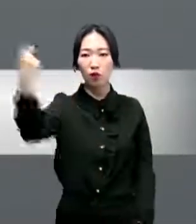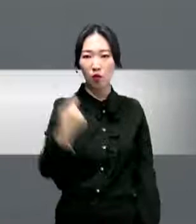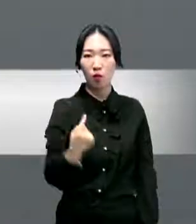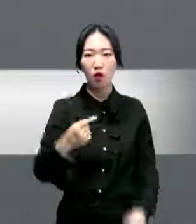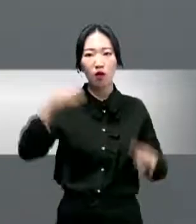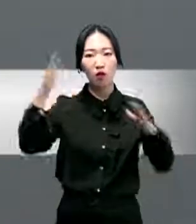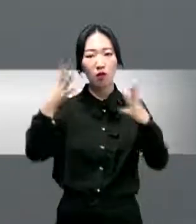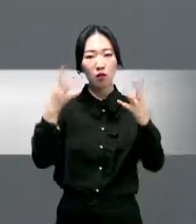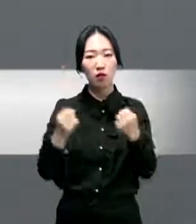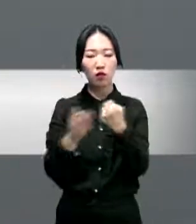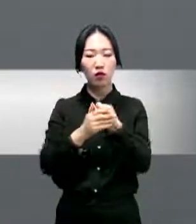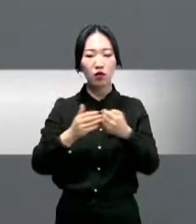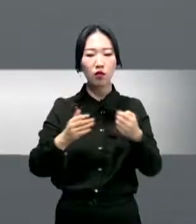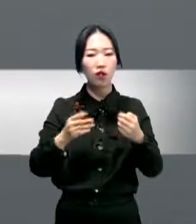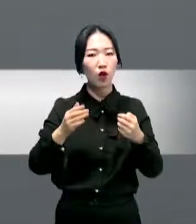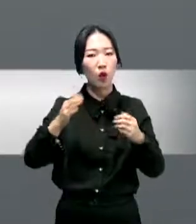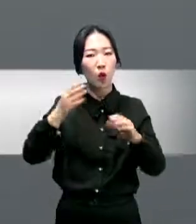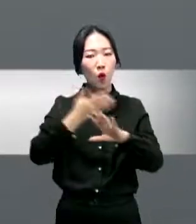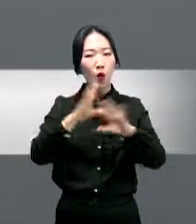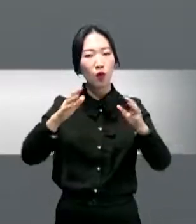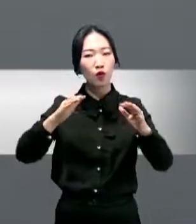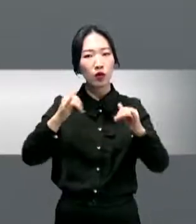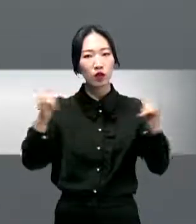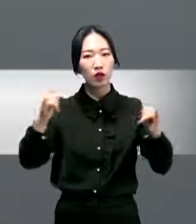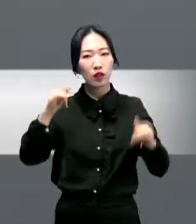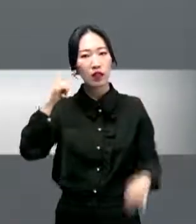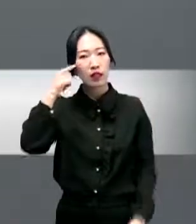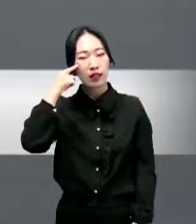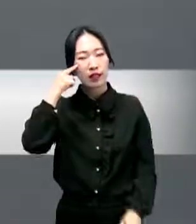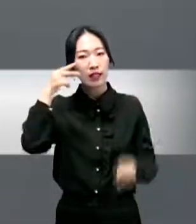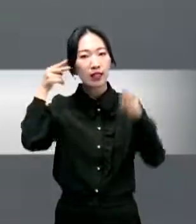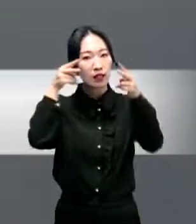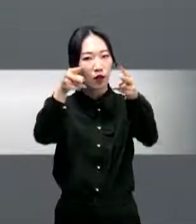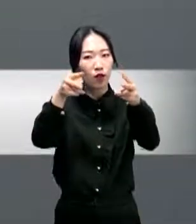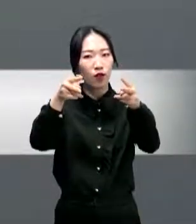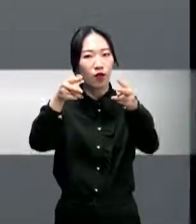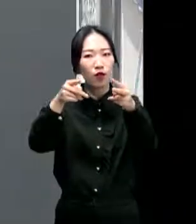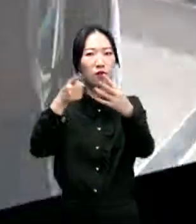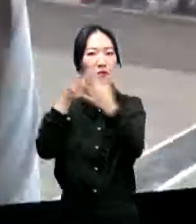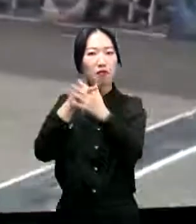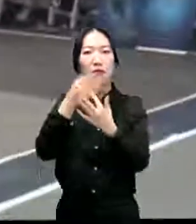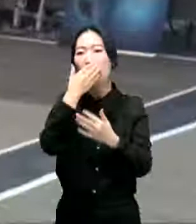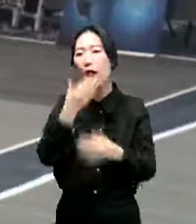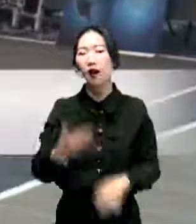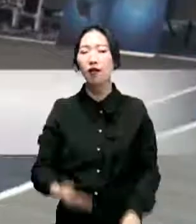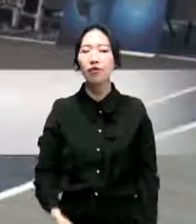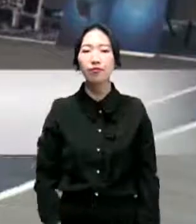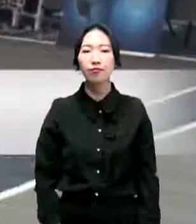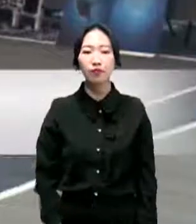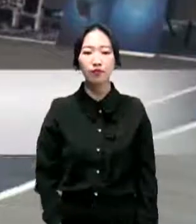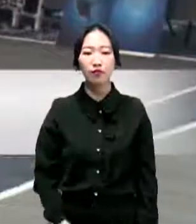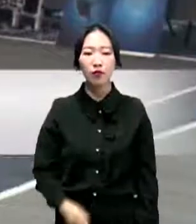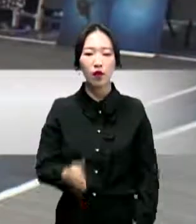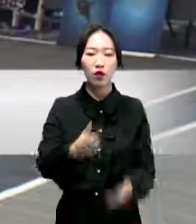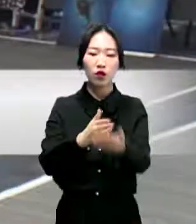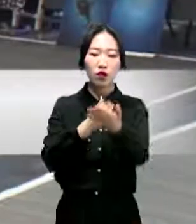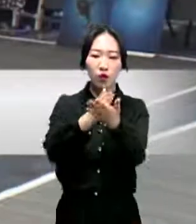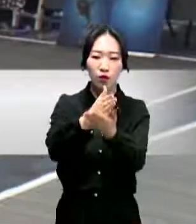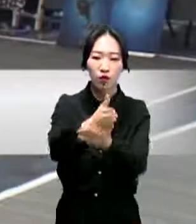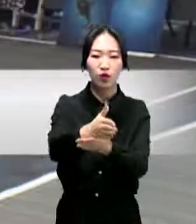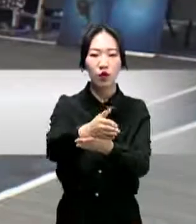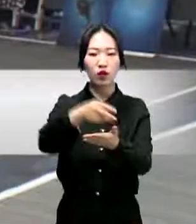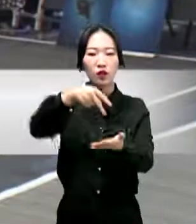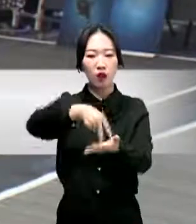그런 외국인들의 시선을 딱 알 수 있으니까 되게 좋은 기회인 것 같습니다. 전문적인 차원에서 여러